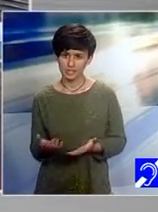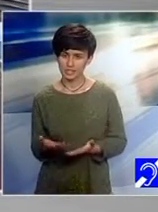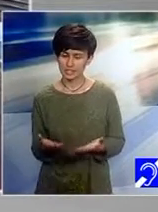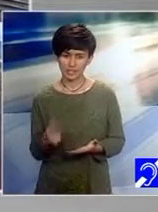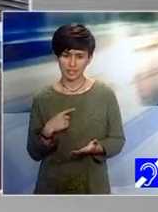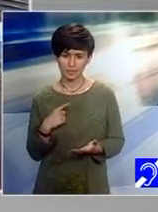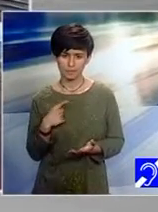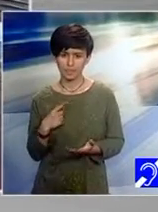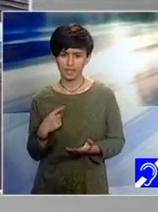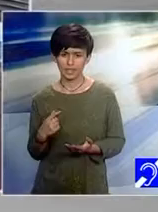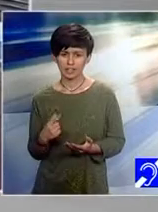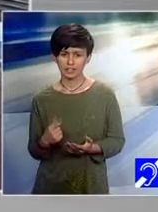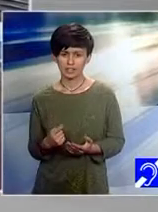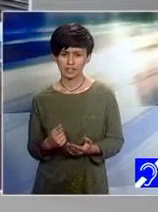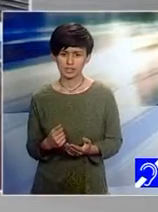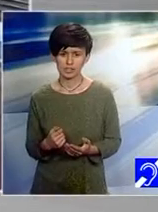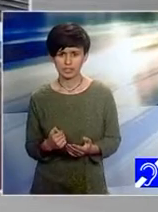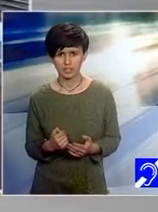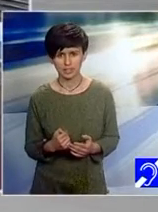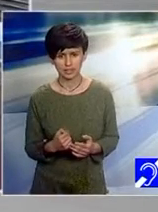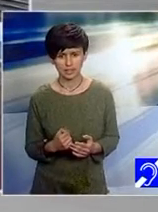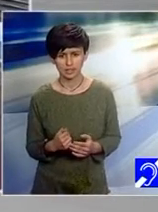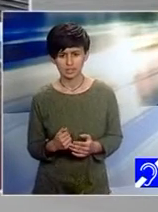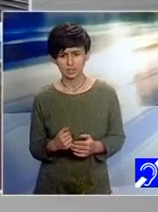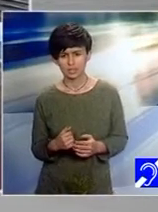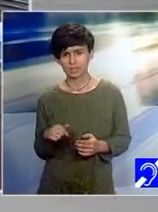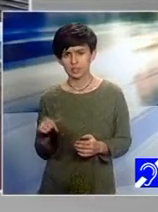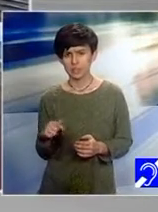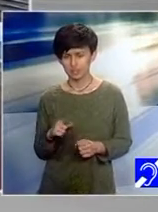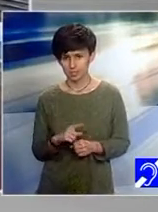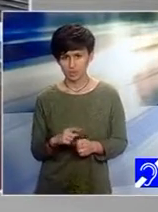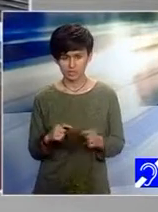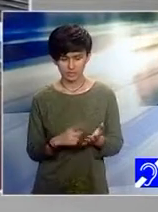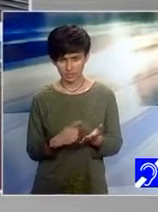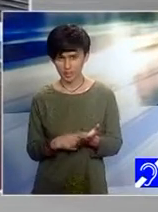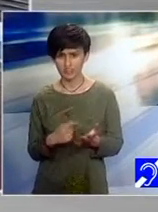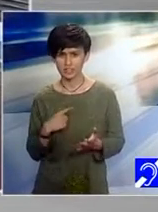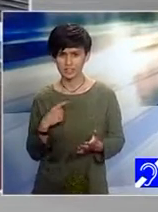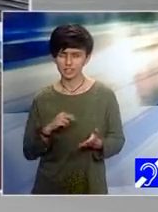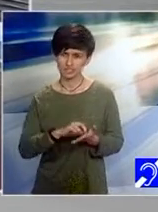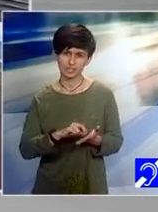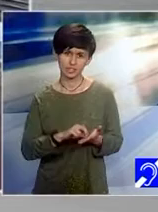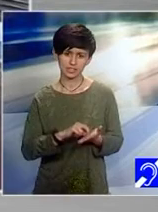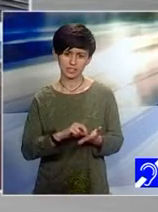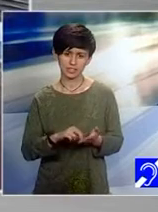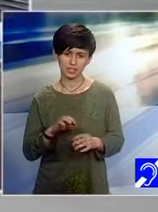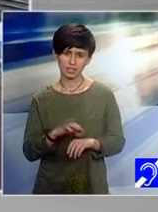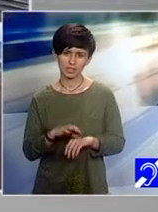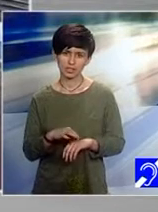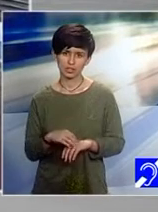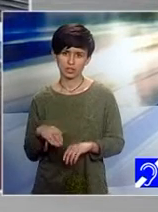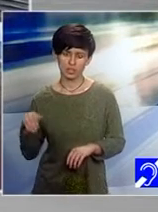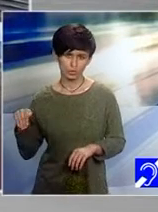miște mâna. Dați-mi-l mie și o să vi-l arăt eu la cameră. Acest supliment a fost scris de doctorandul Mircea Oanță,